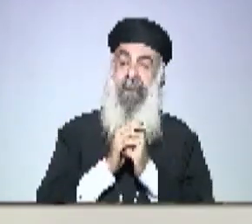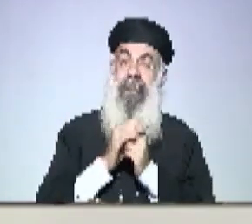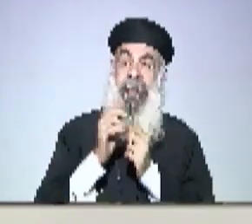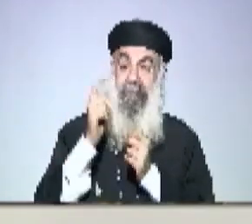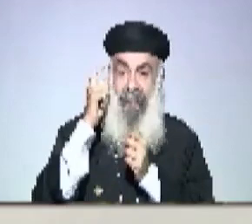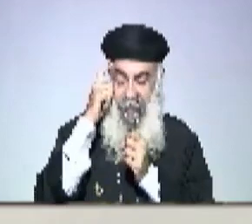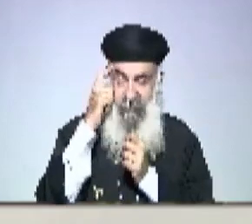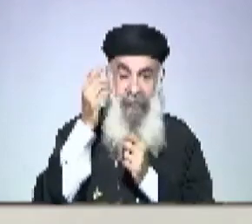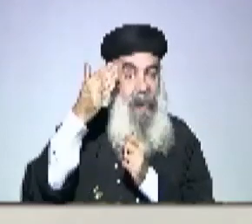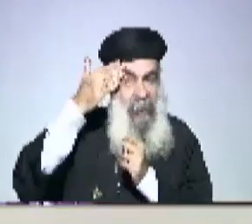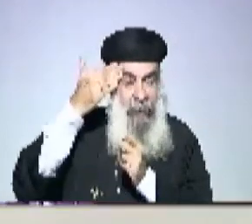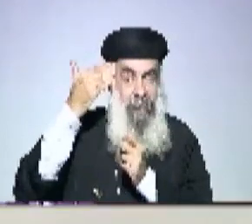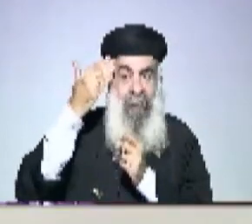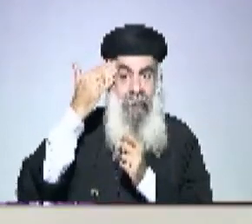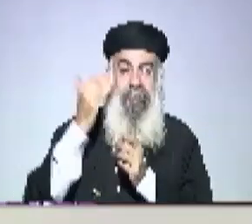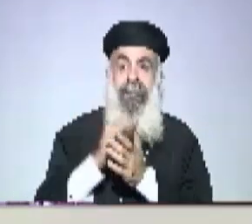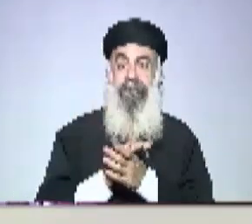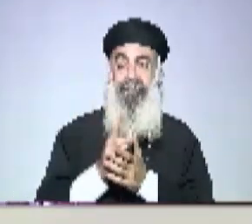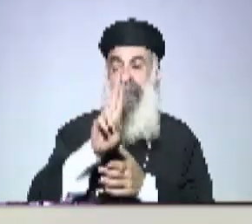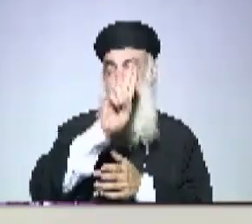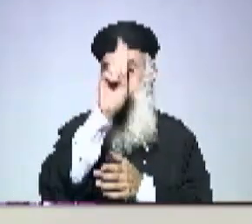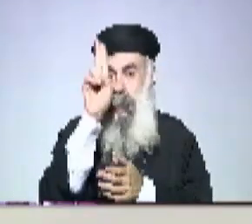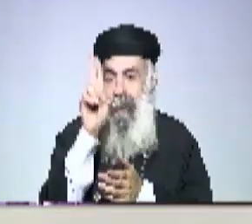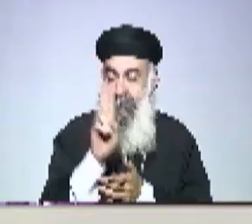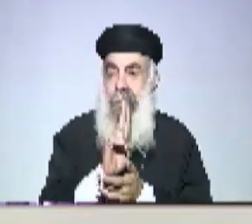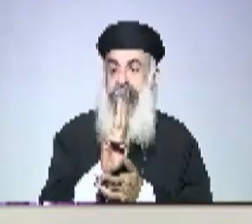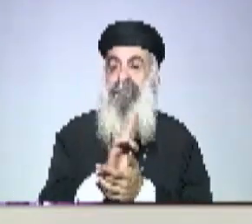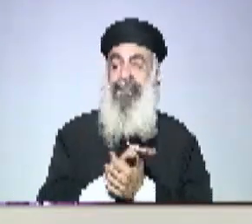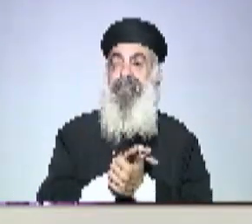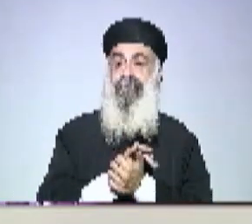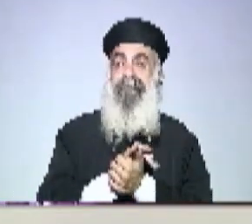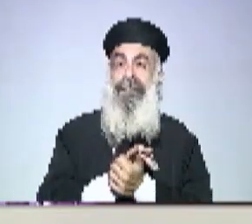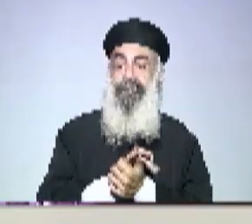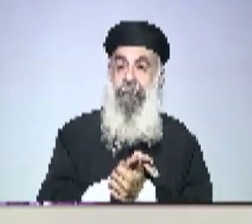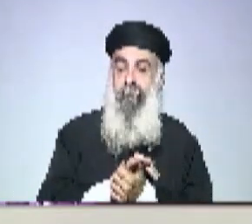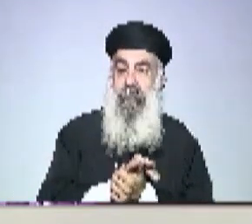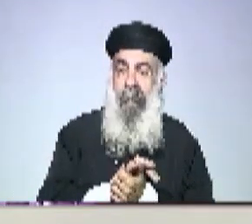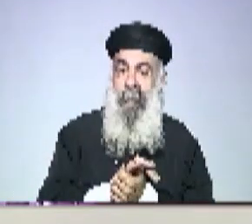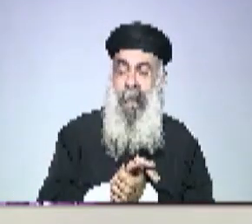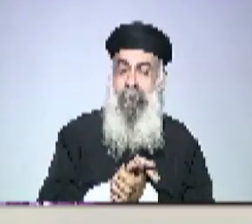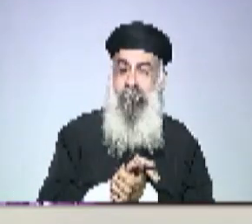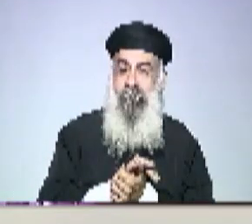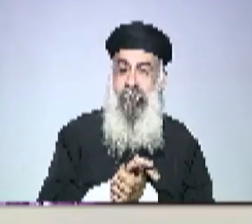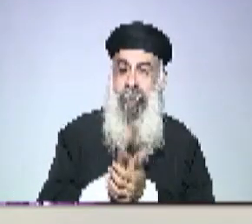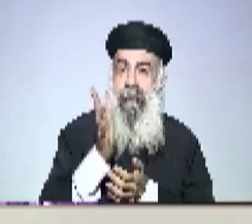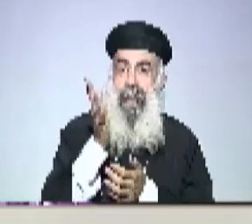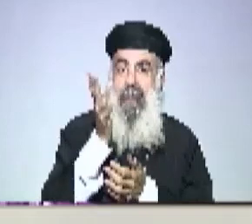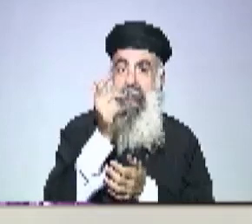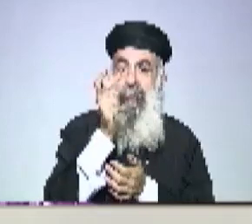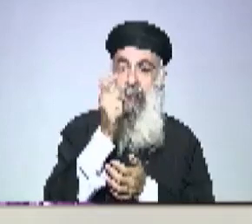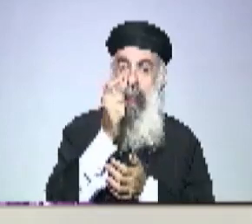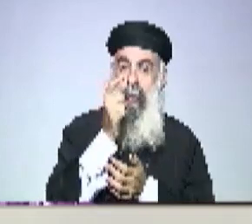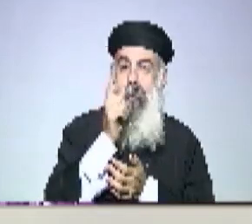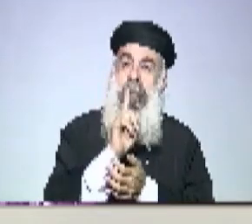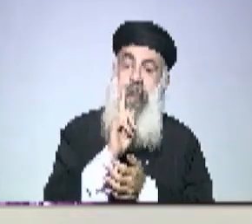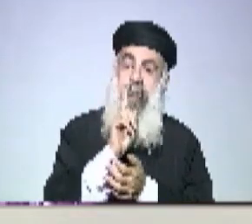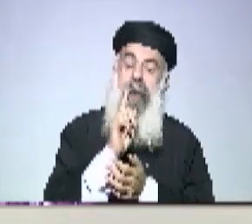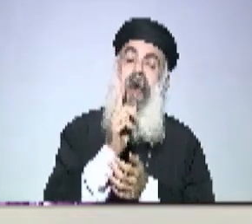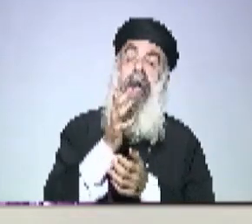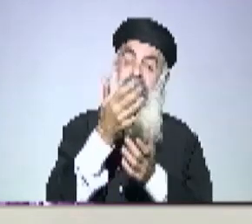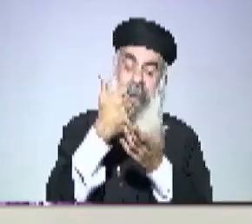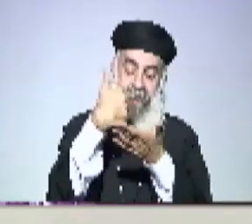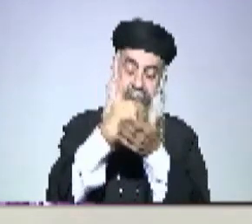معرفه الخبره سؤال خالي اخد ضعف ميراث امي